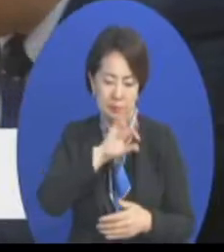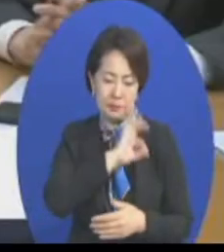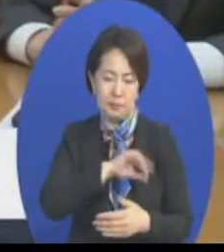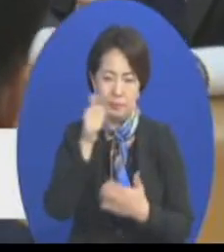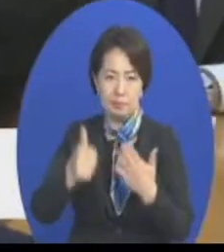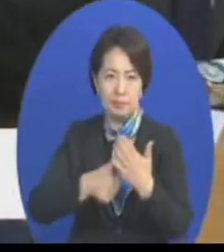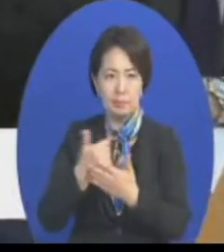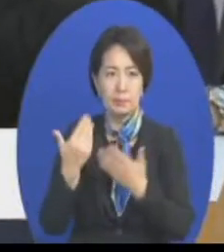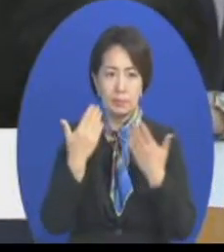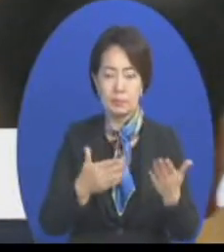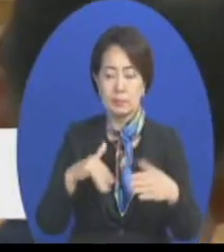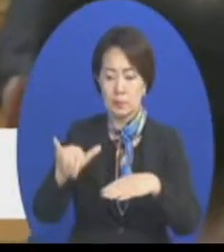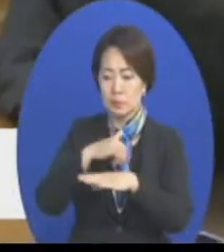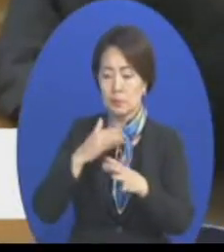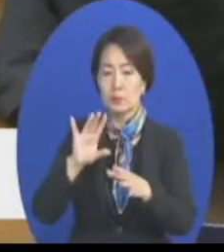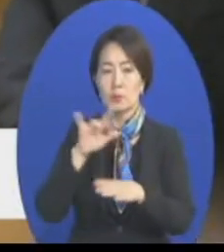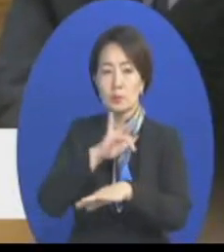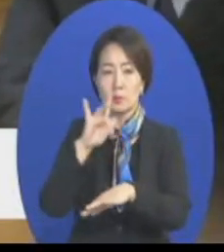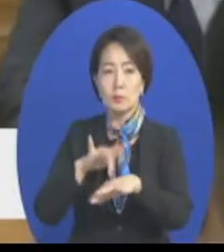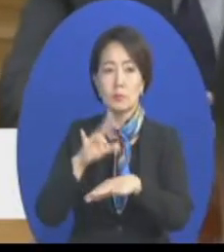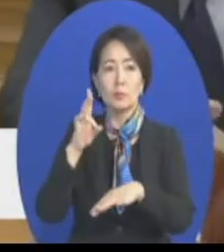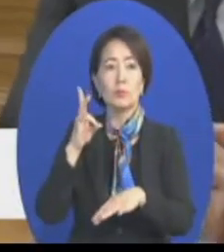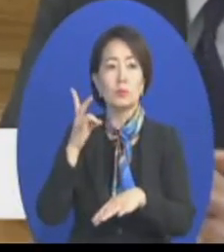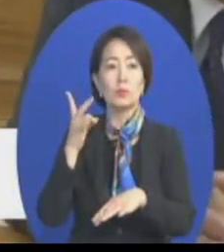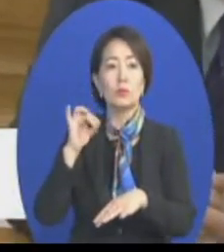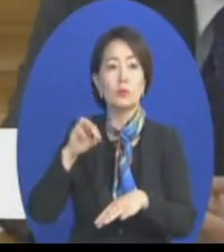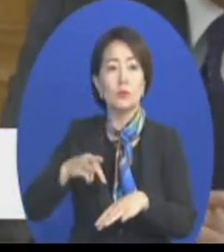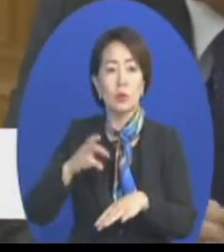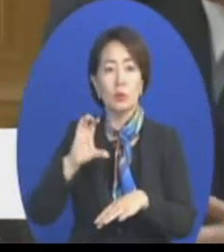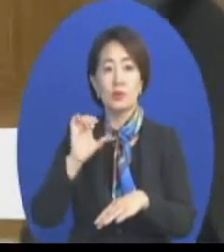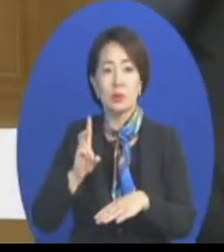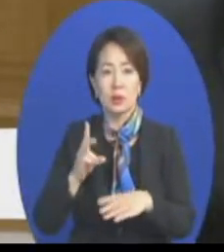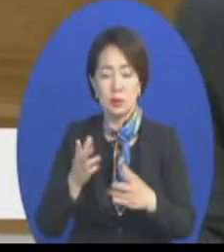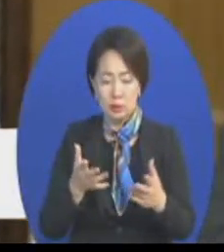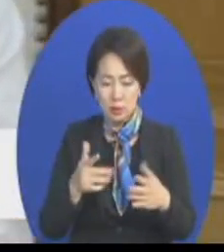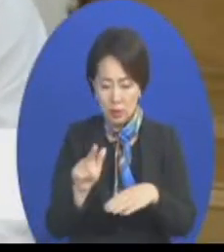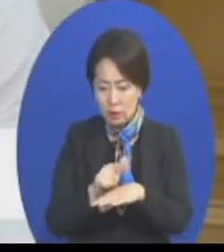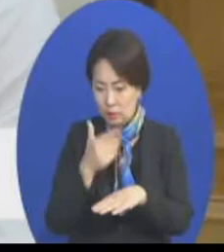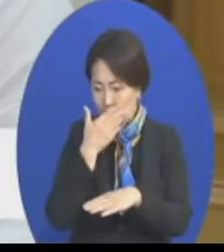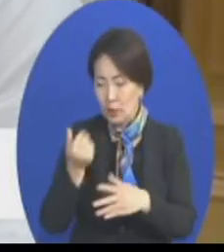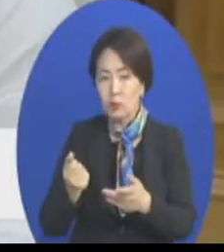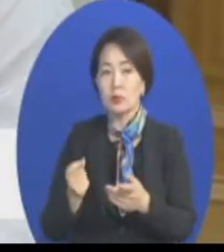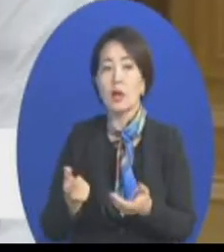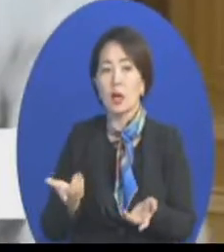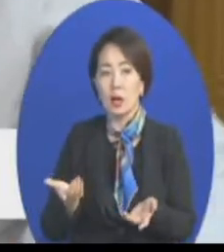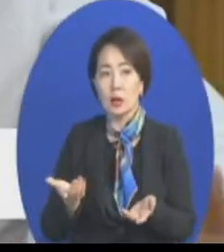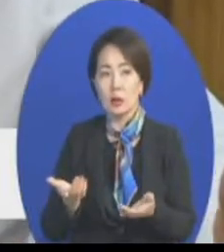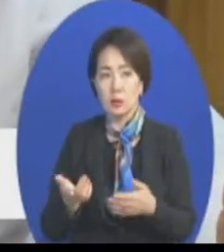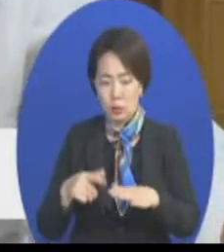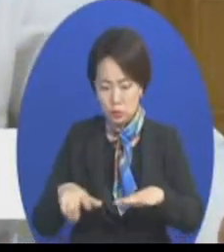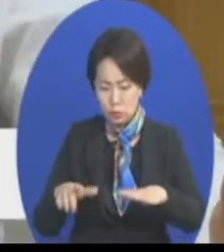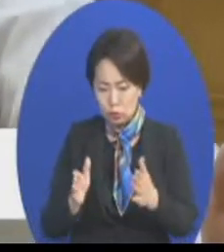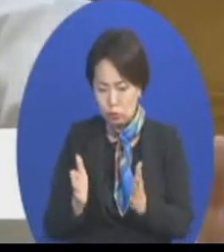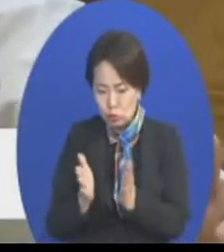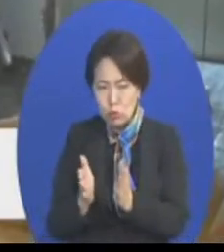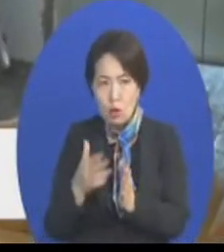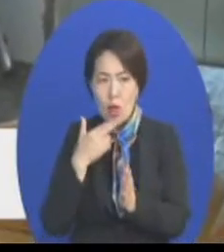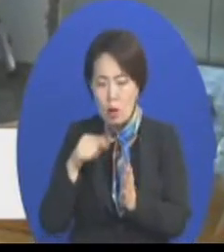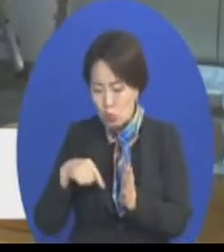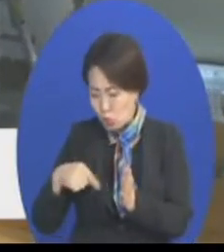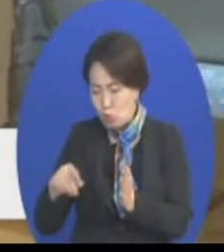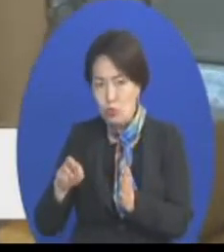ханг улсын төв номын сан барьж байна. Тэгээ номын сан чинь газар байхгүй яах юм бэ? Хооронд нь тэтгэн мэтэн зөв